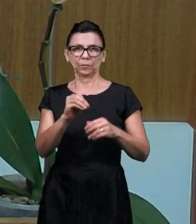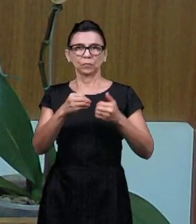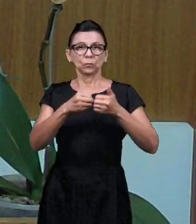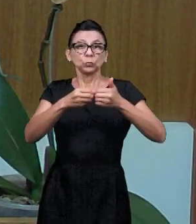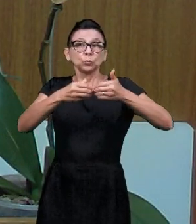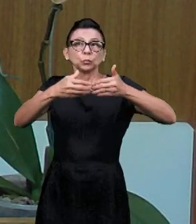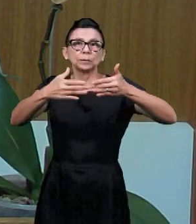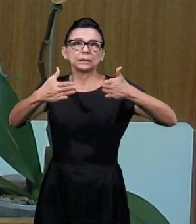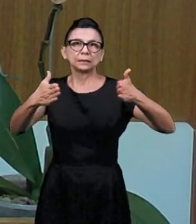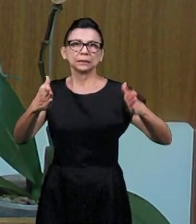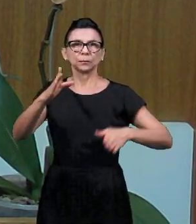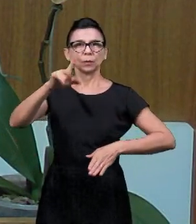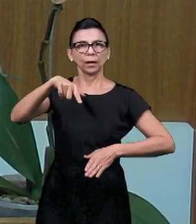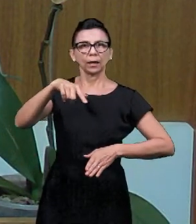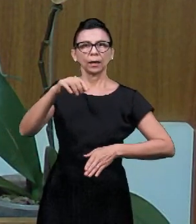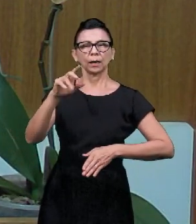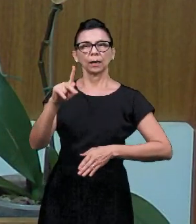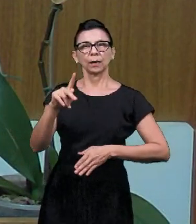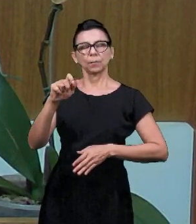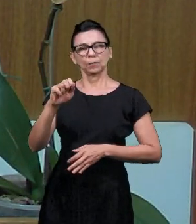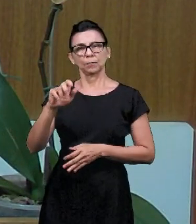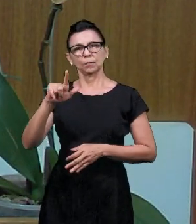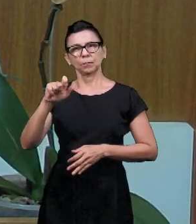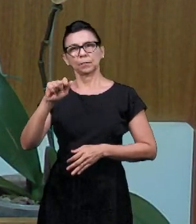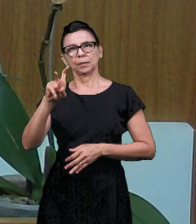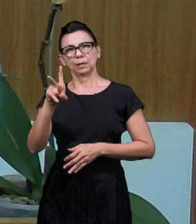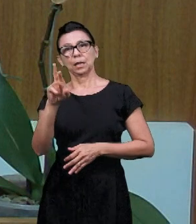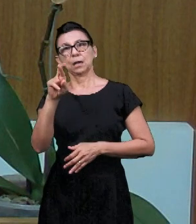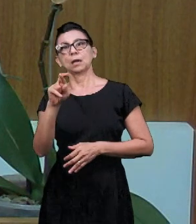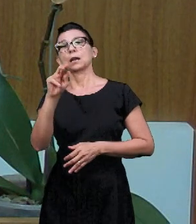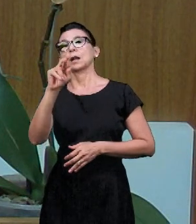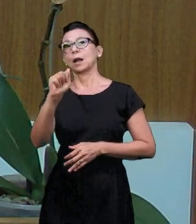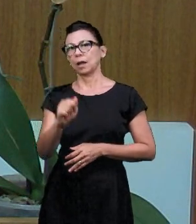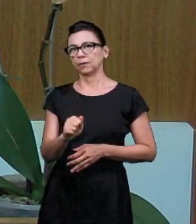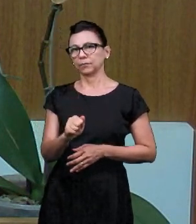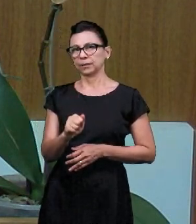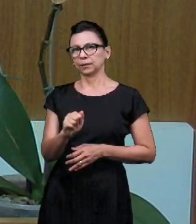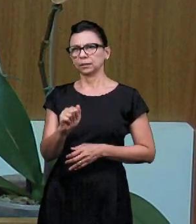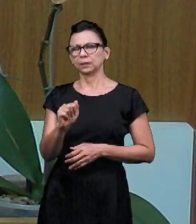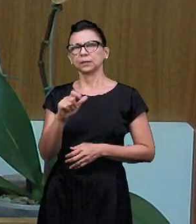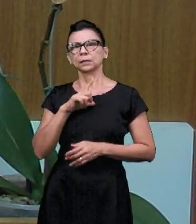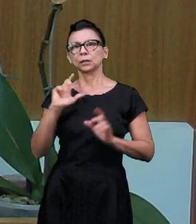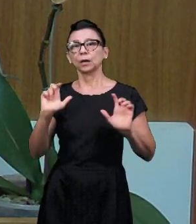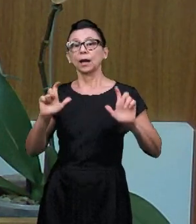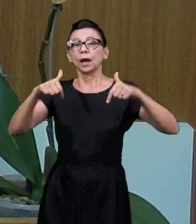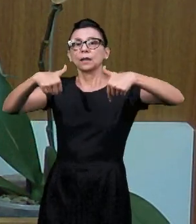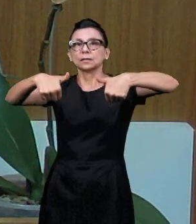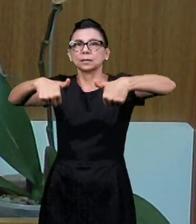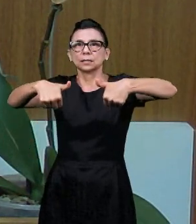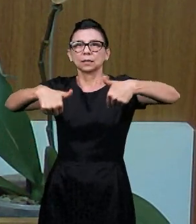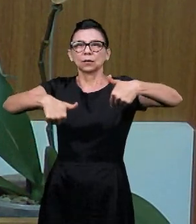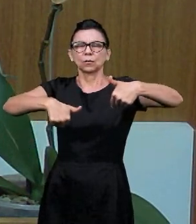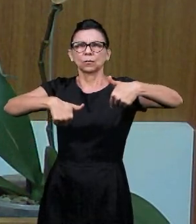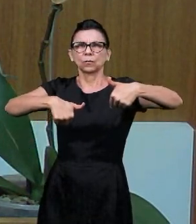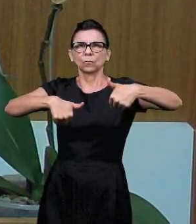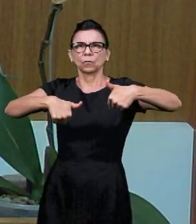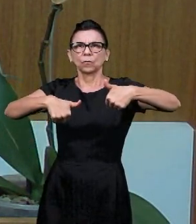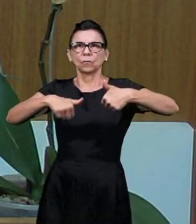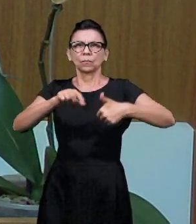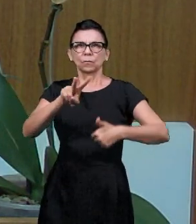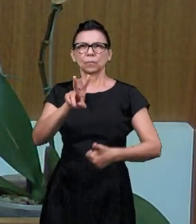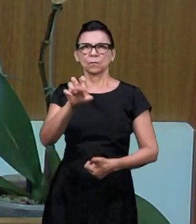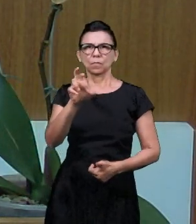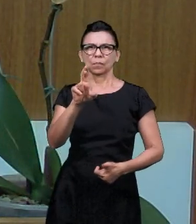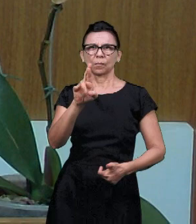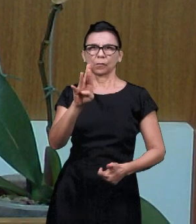parole qui porte une action. Parce que quand on dit comme verbe, on ne dit pas comme catégorie grammaticale,